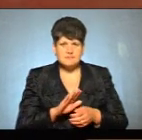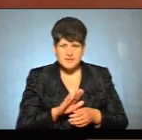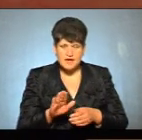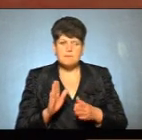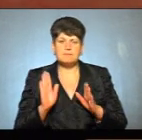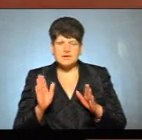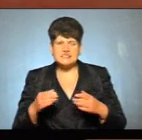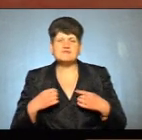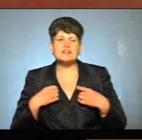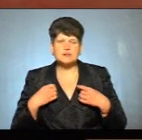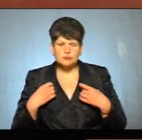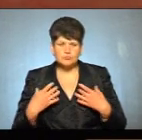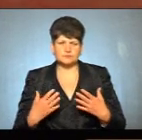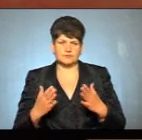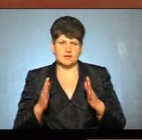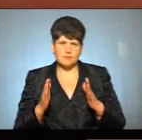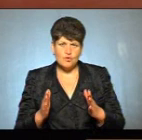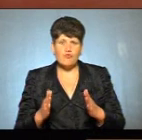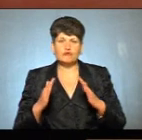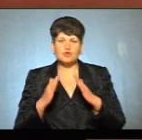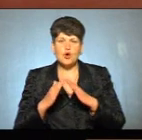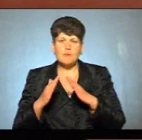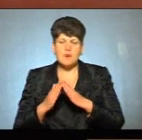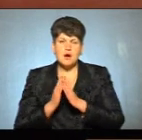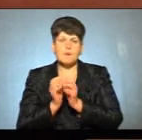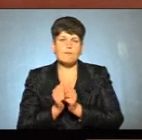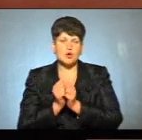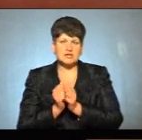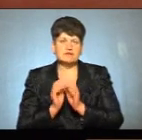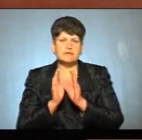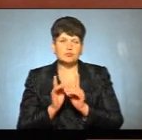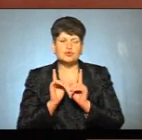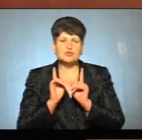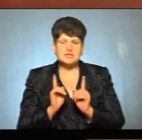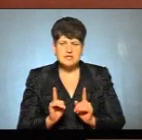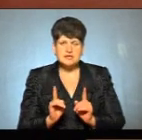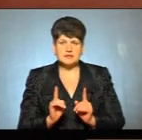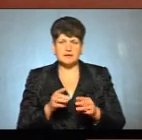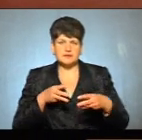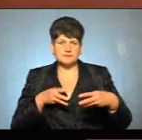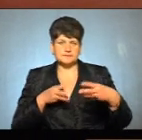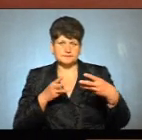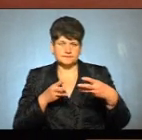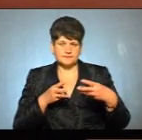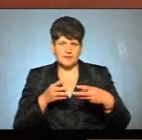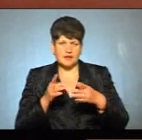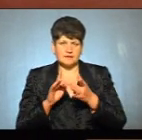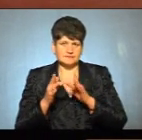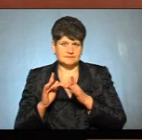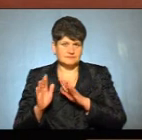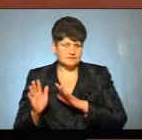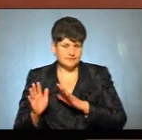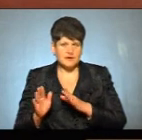але, на жаль, в домах молитви тільки будуть онлайн-трансляції. Потреби людям іти